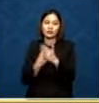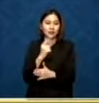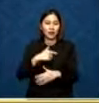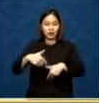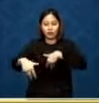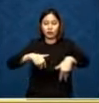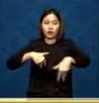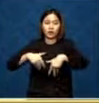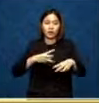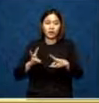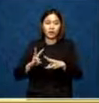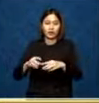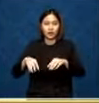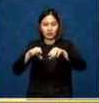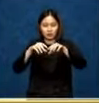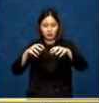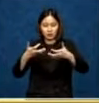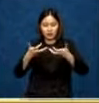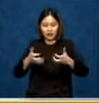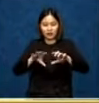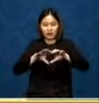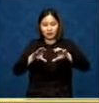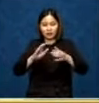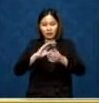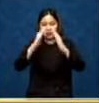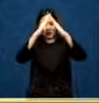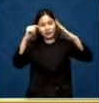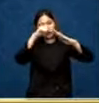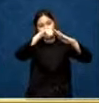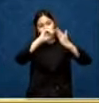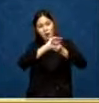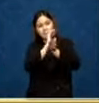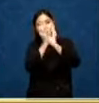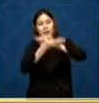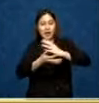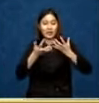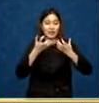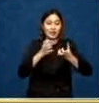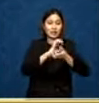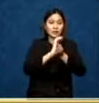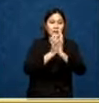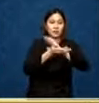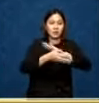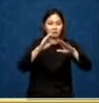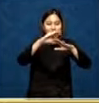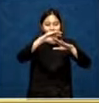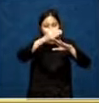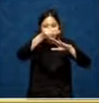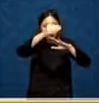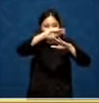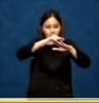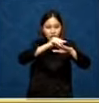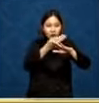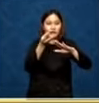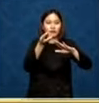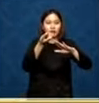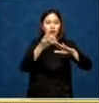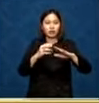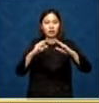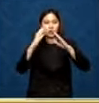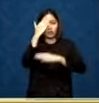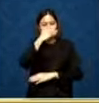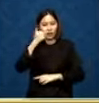อมแซมโดยการเปลี่ยนกระเบื้องหลังคาโบสถ์จากกระเบื้องดินเผาเป็นกระเบื้องหลอนเล็กนะครับทำให้ความสวย